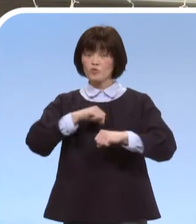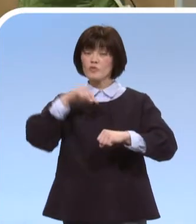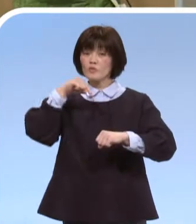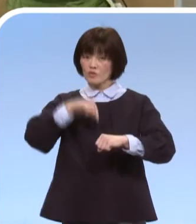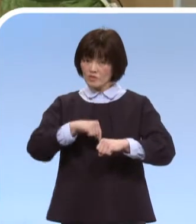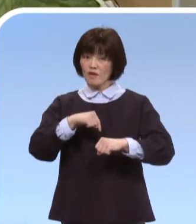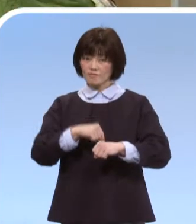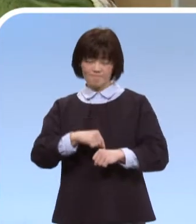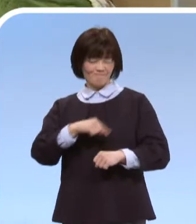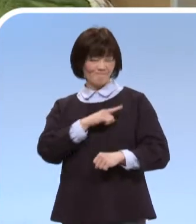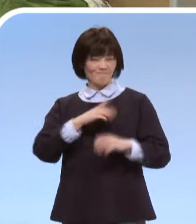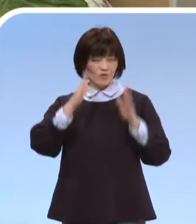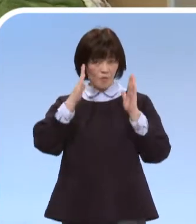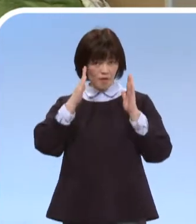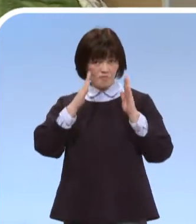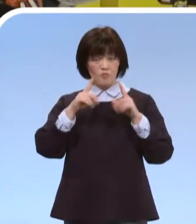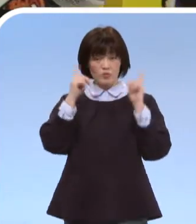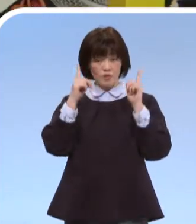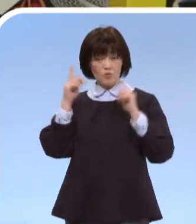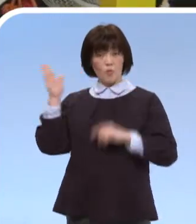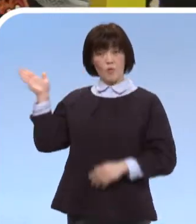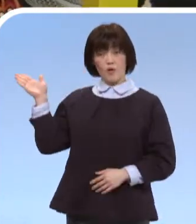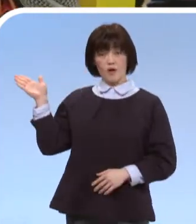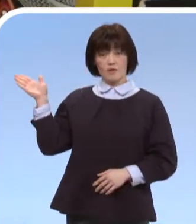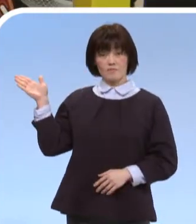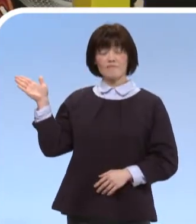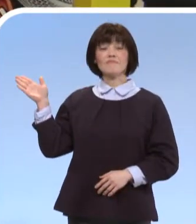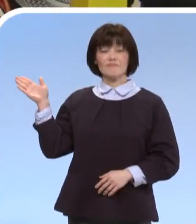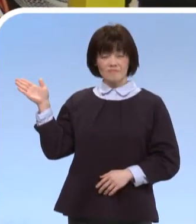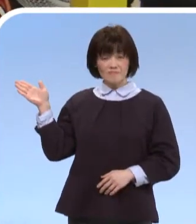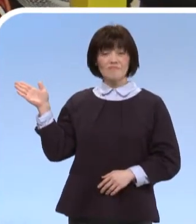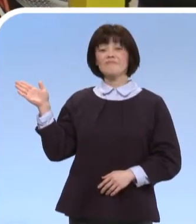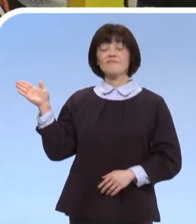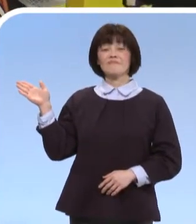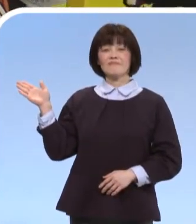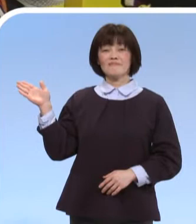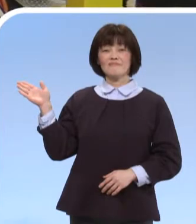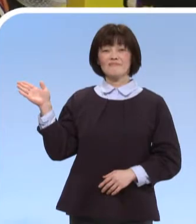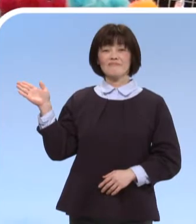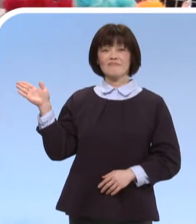その中でも特に力を入れているのがミーツザ福祉。